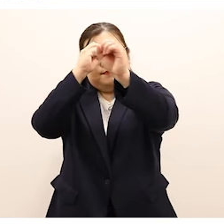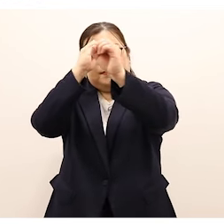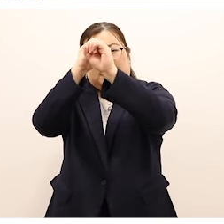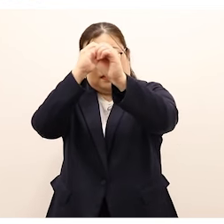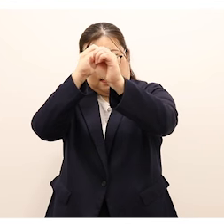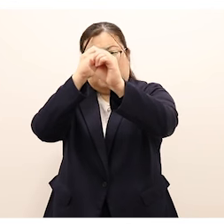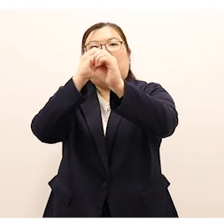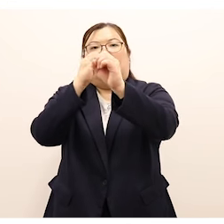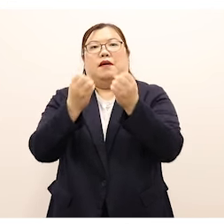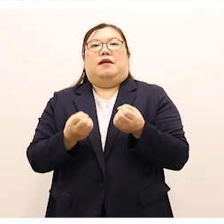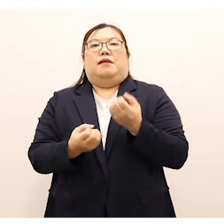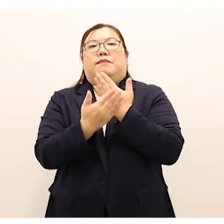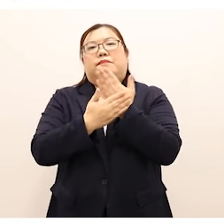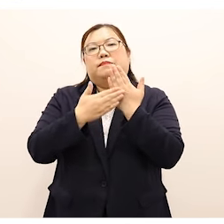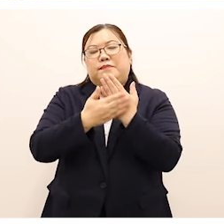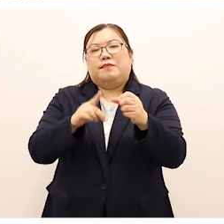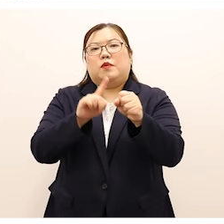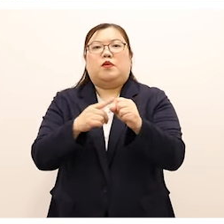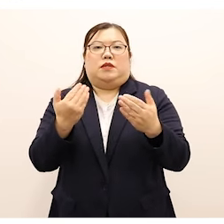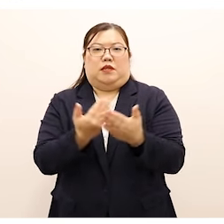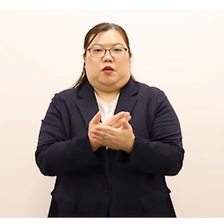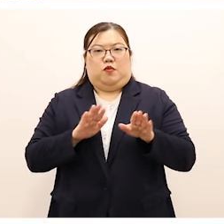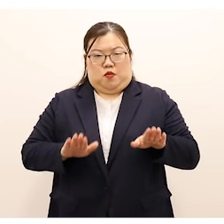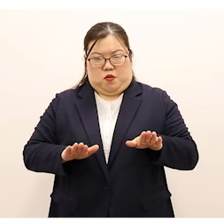大変重要な年となります。